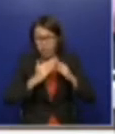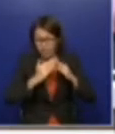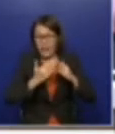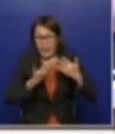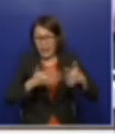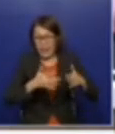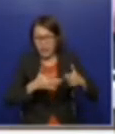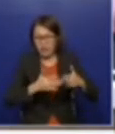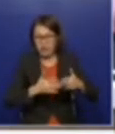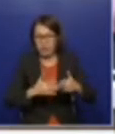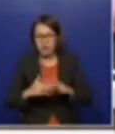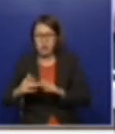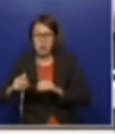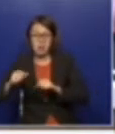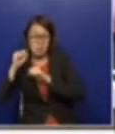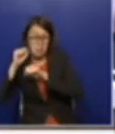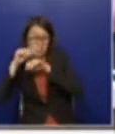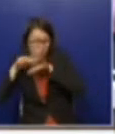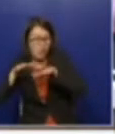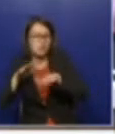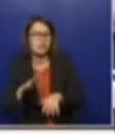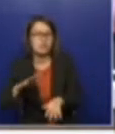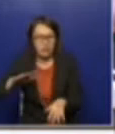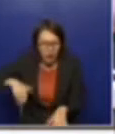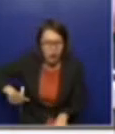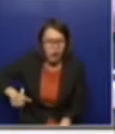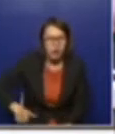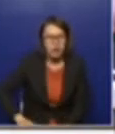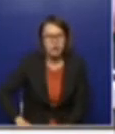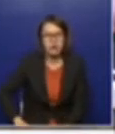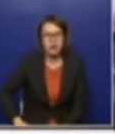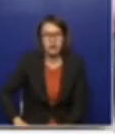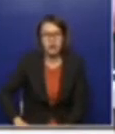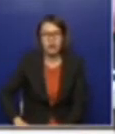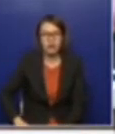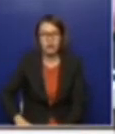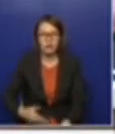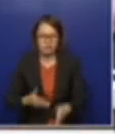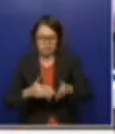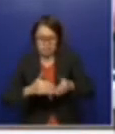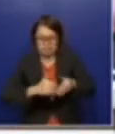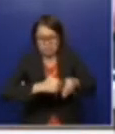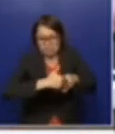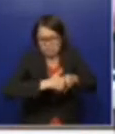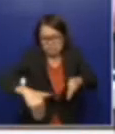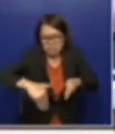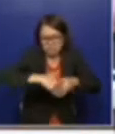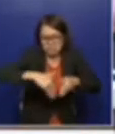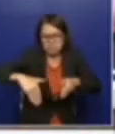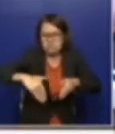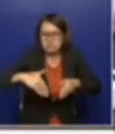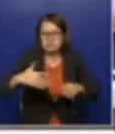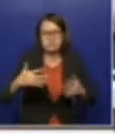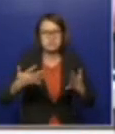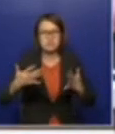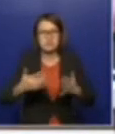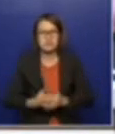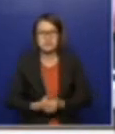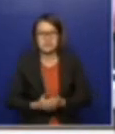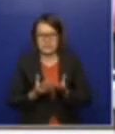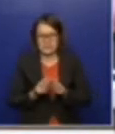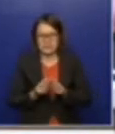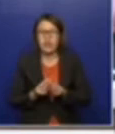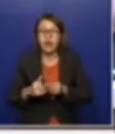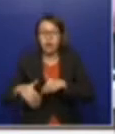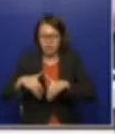ระราชกิจฎีกาท่านไม่ได้แยกออกเลยไม่ได้กันออกเลยที่ดินของชาวบ้านเมื่อประก